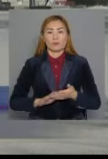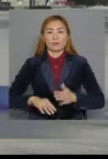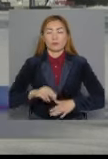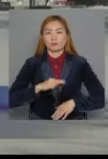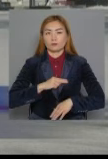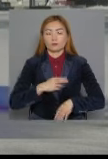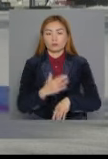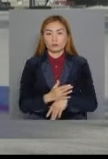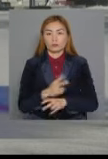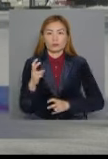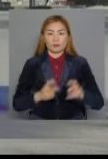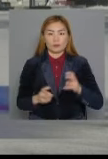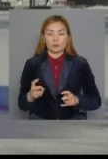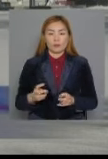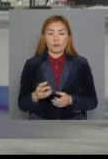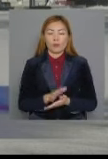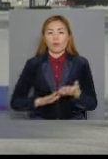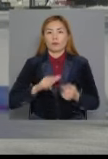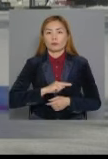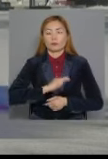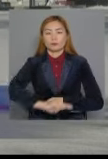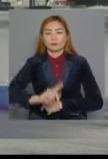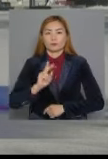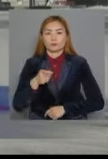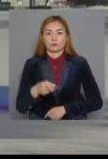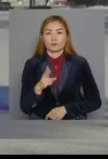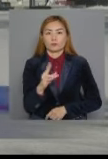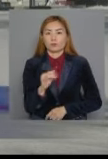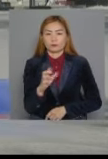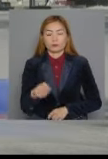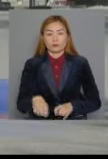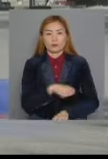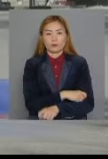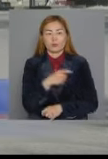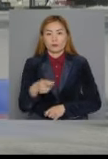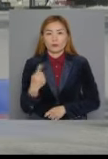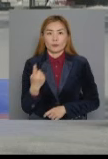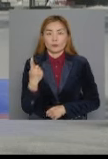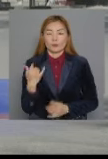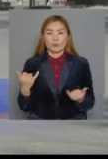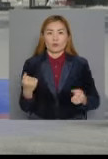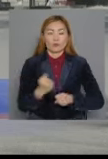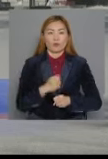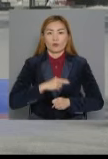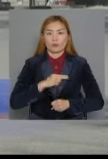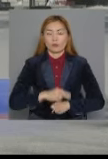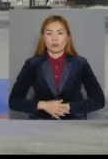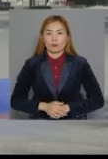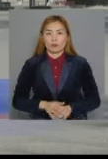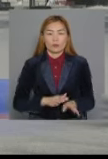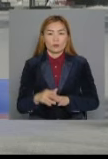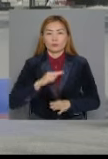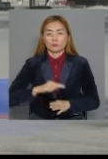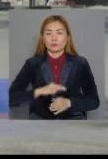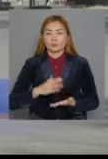сооружений. Производительность механических очистных сооружений 1000 кубометров в час. Оно сейчас, первый этап этих механических очистных сооружений полноценно